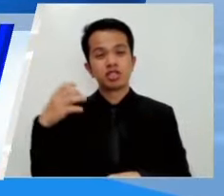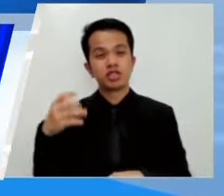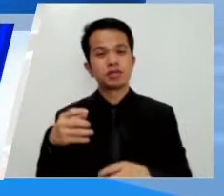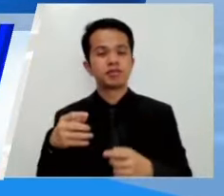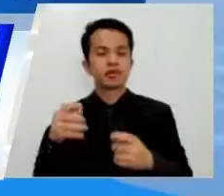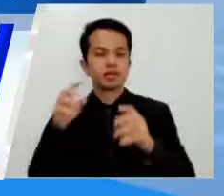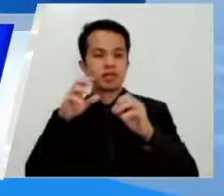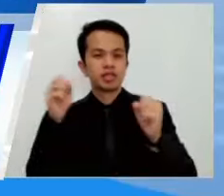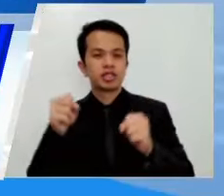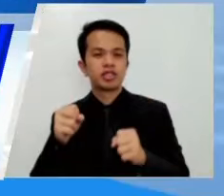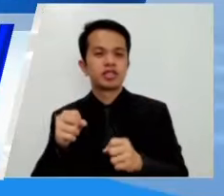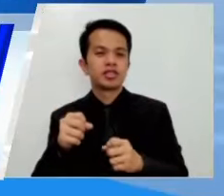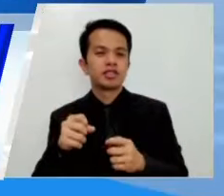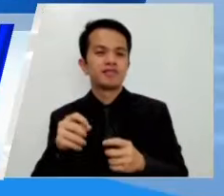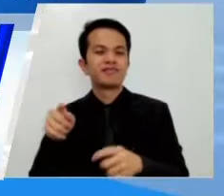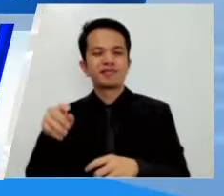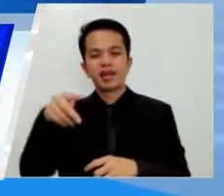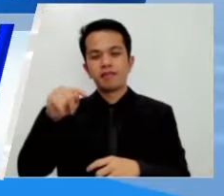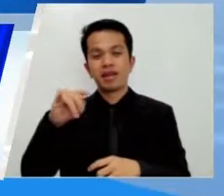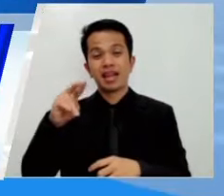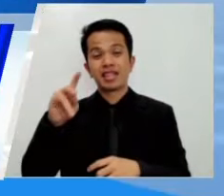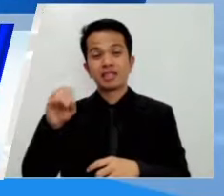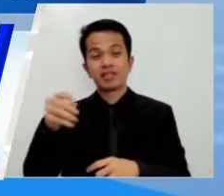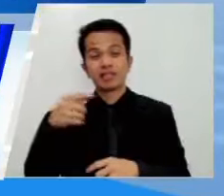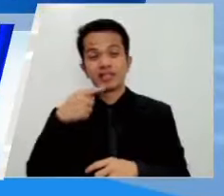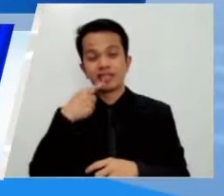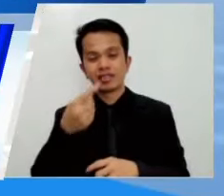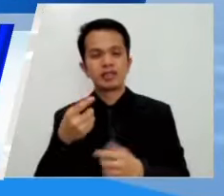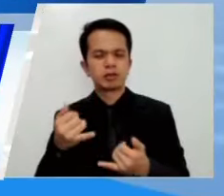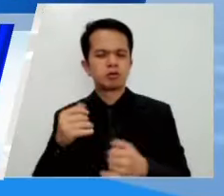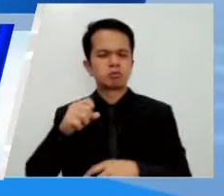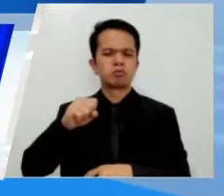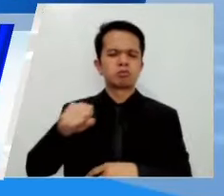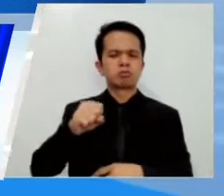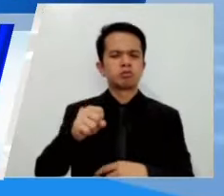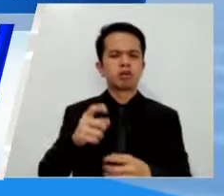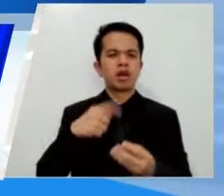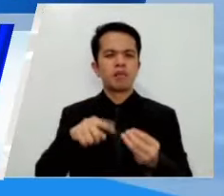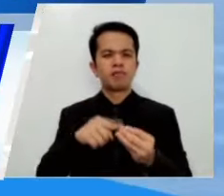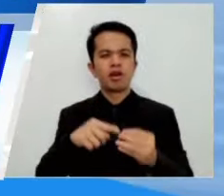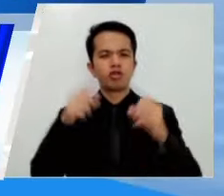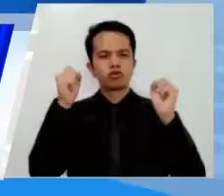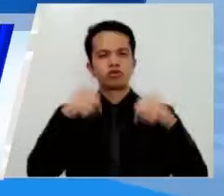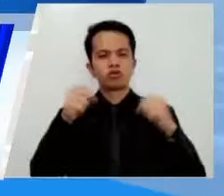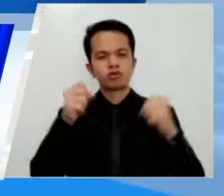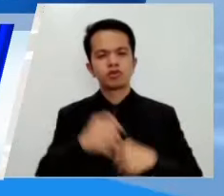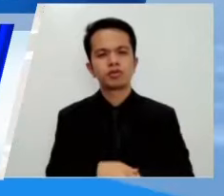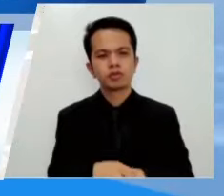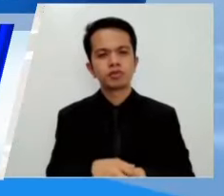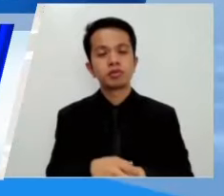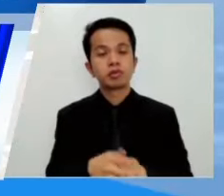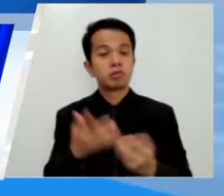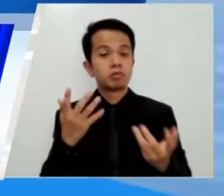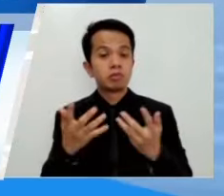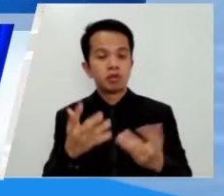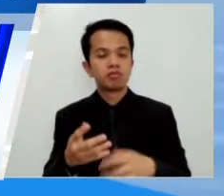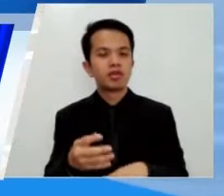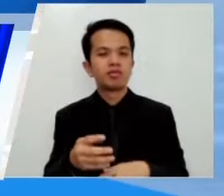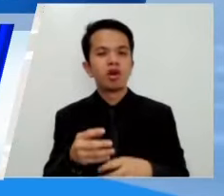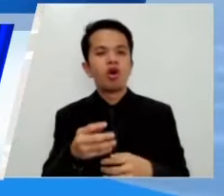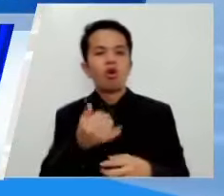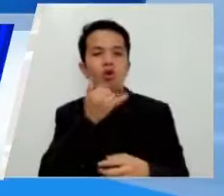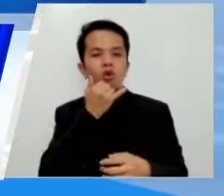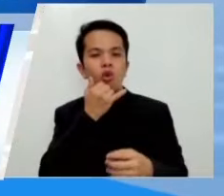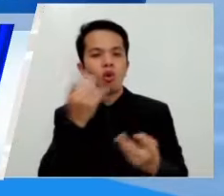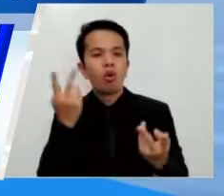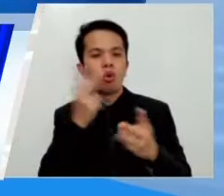Attorney Salvador Panelo muling itinanggi na nagkaroon ng ganitong kasunduan, posibleng misinformed o iniligaw daw